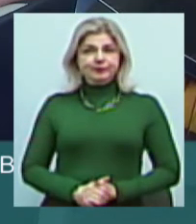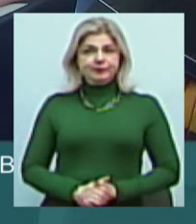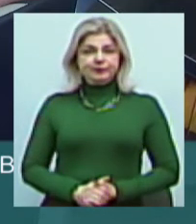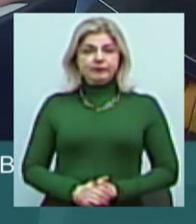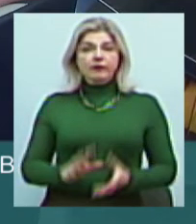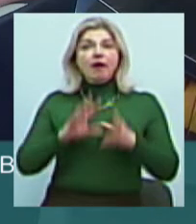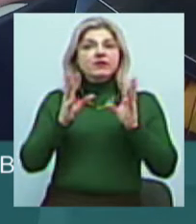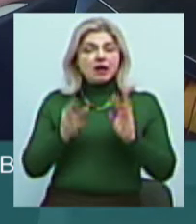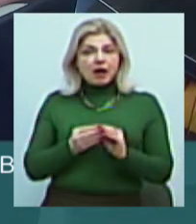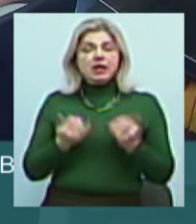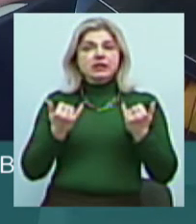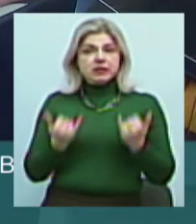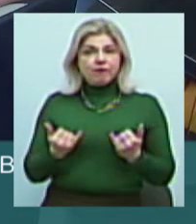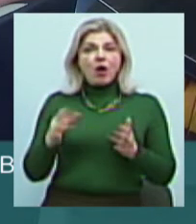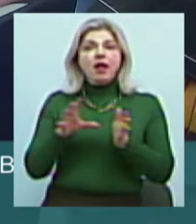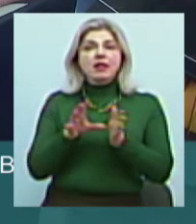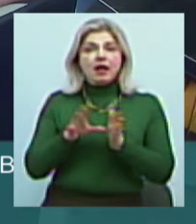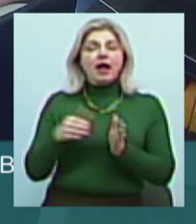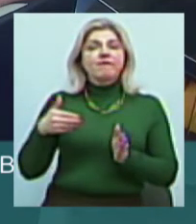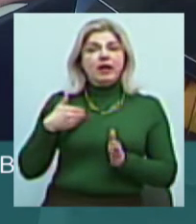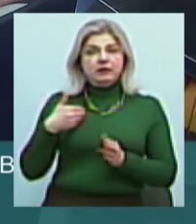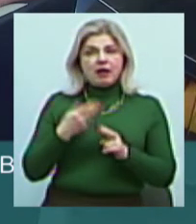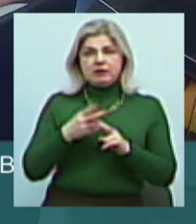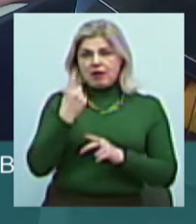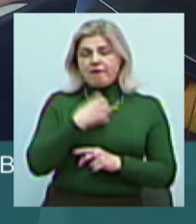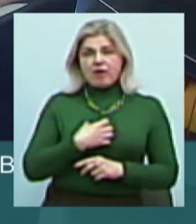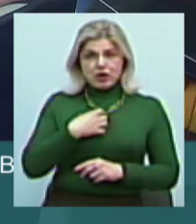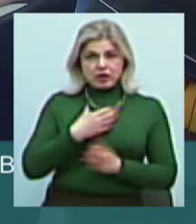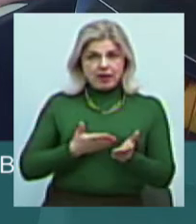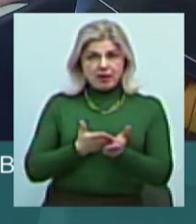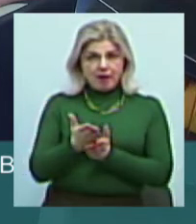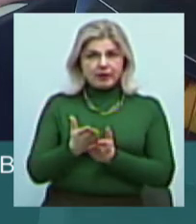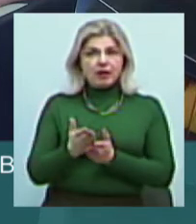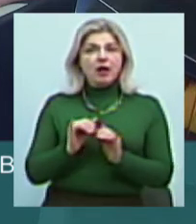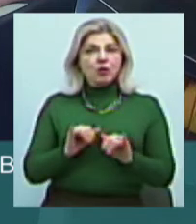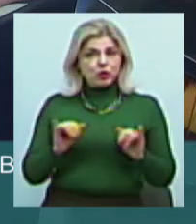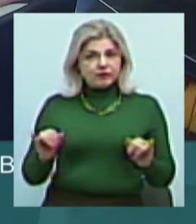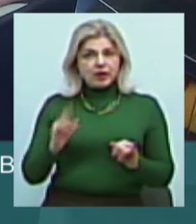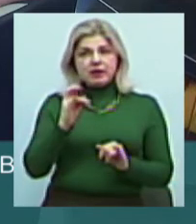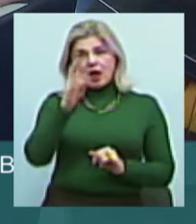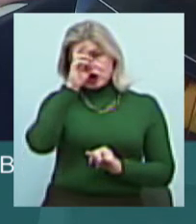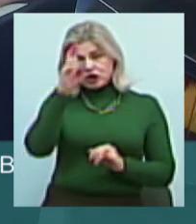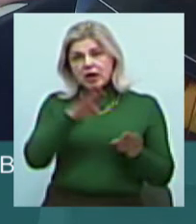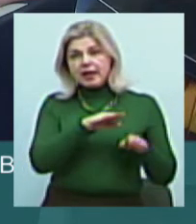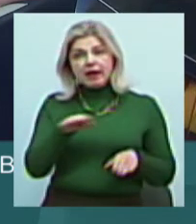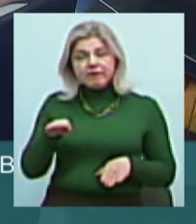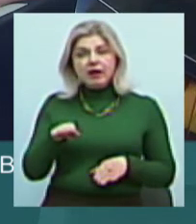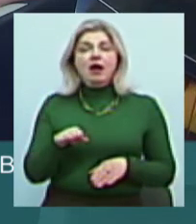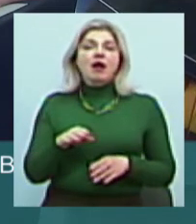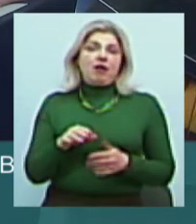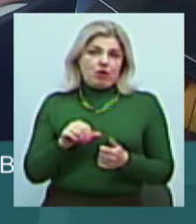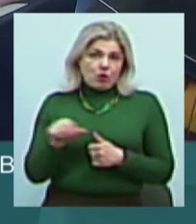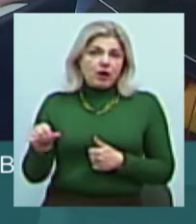на сьогодні, да, енергоефективність є одним із пріоритетних напрямків розвитку, да, як на державному рівні.